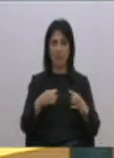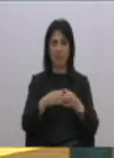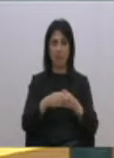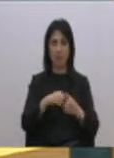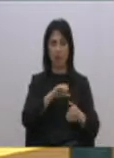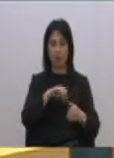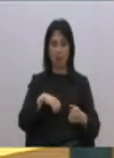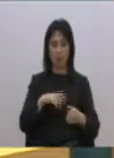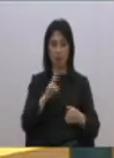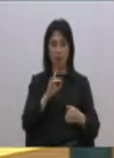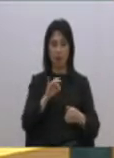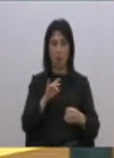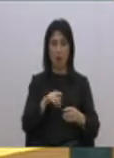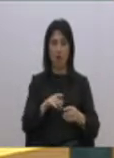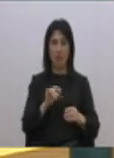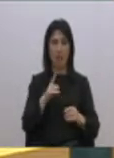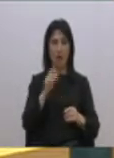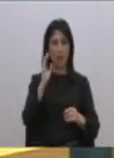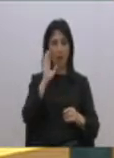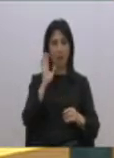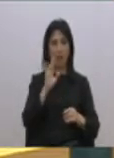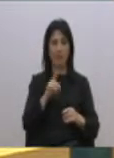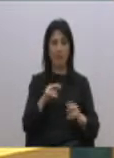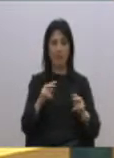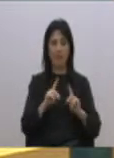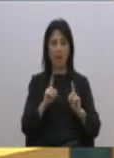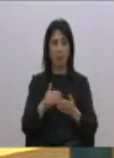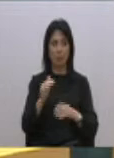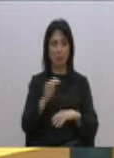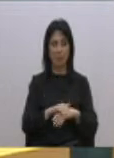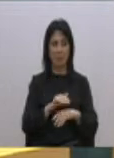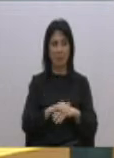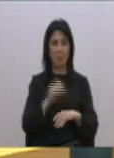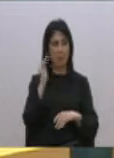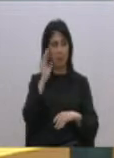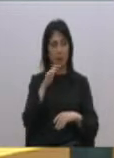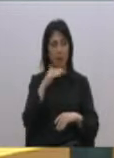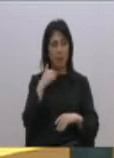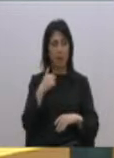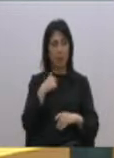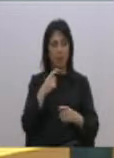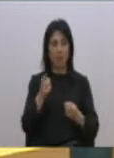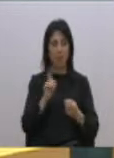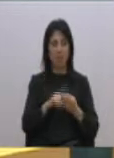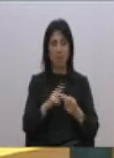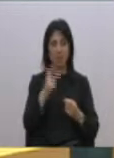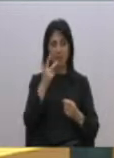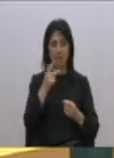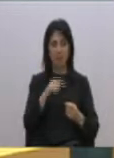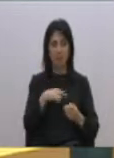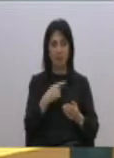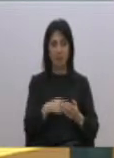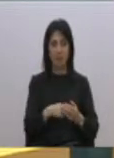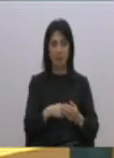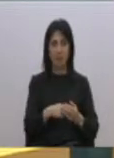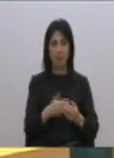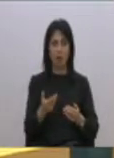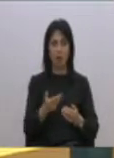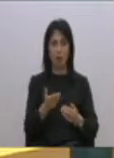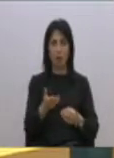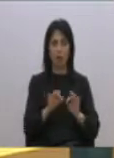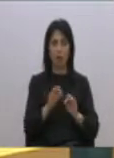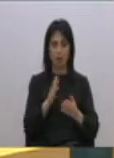კორპორატივიზმზე, რატო არ უისმენთ ამის დამადასტურებელ რას. მე შევეხები სამ საკითხს,